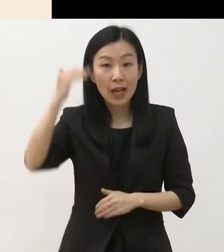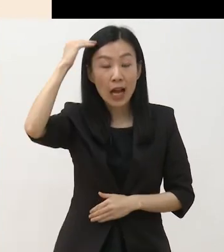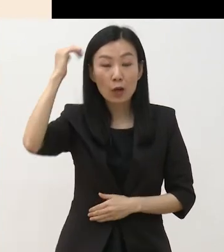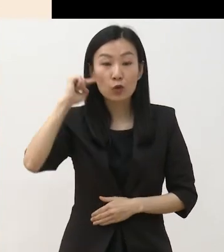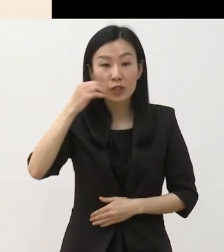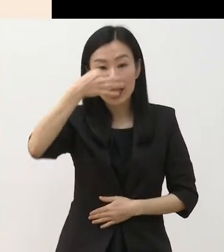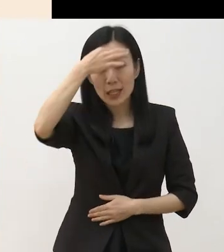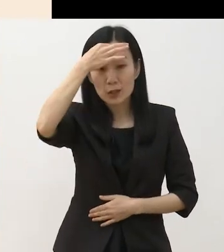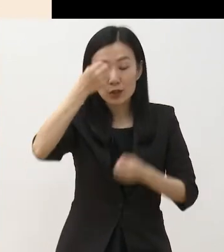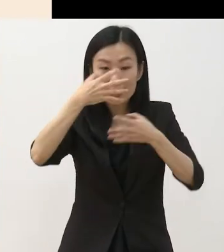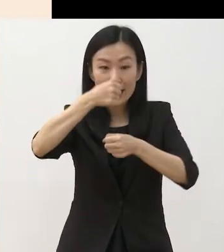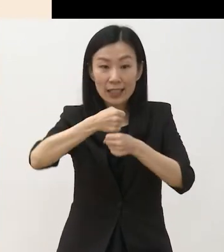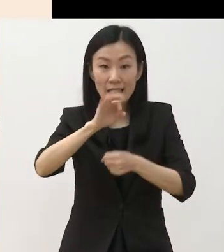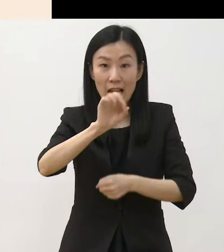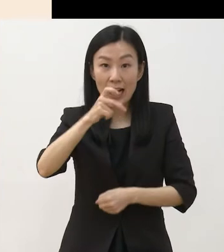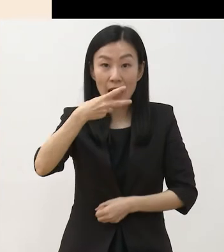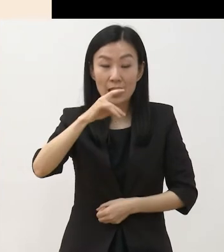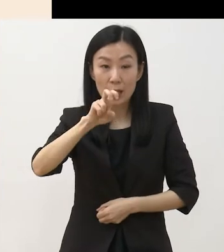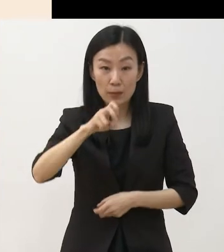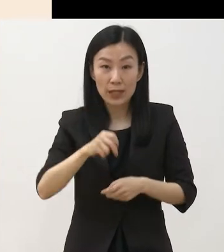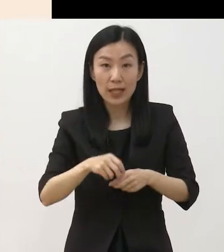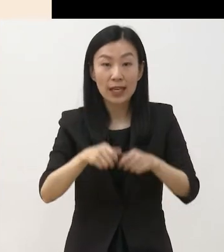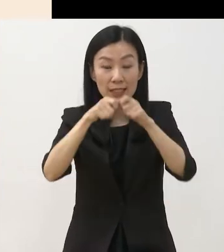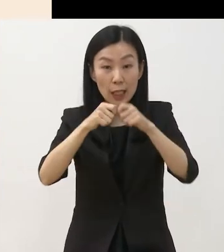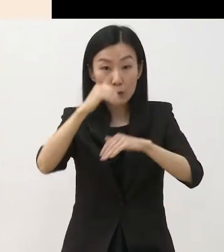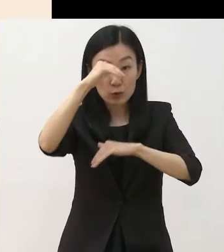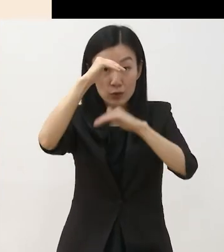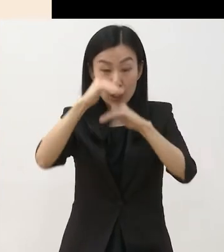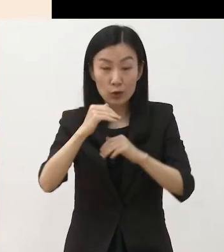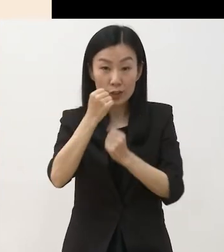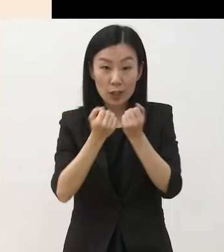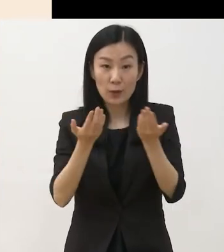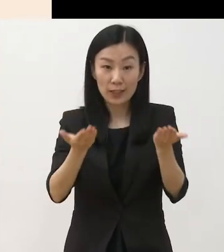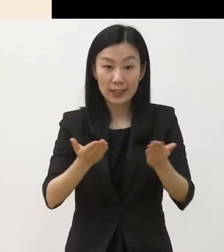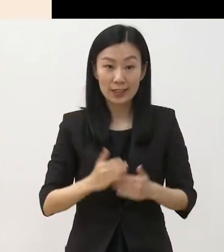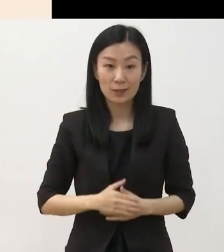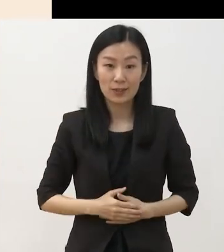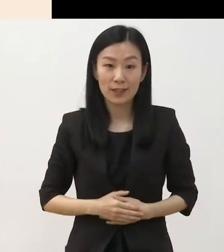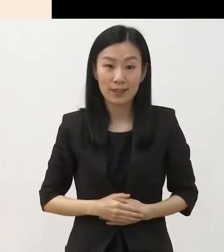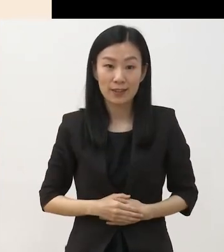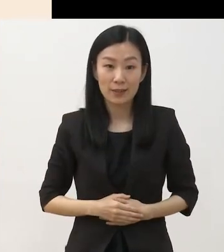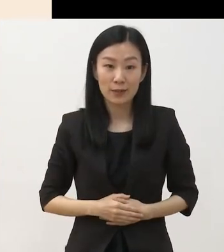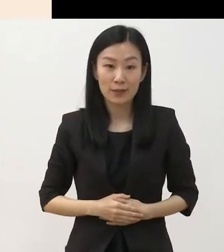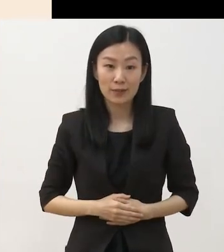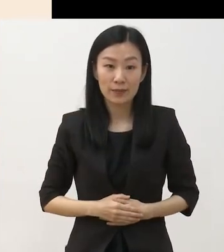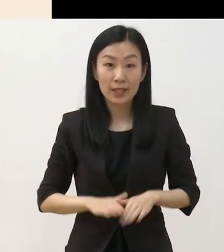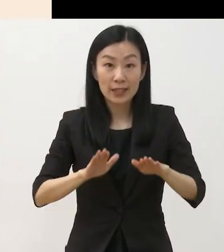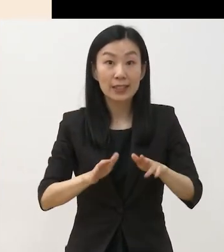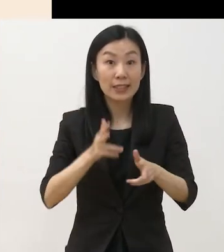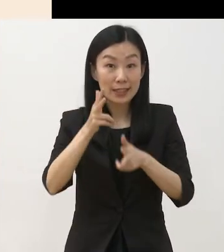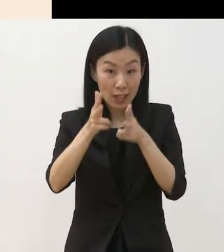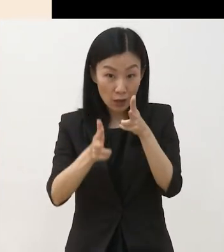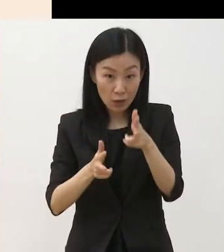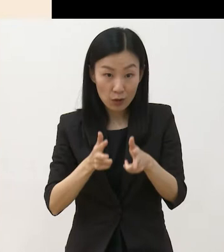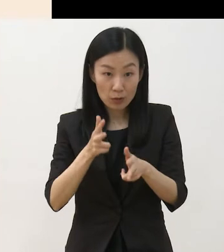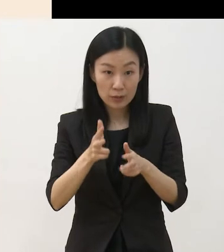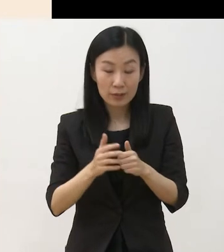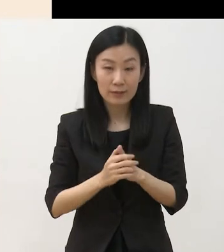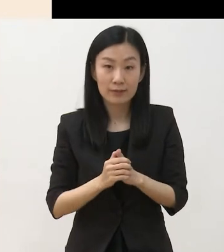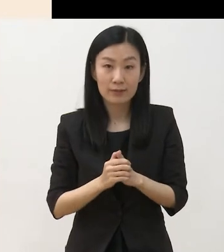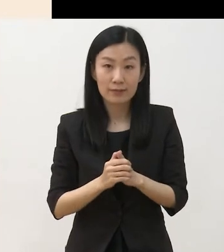한국예술창작아카데미 좀 세부적인 내용들을 설명을 드리도록 하겠습니다. 일단 이본 사업은